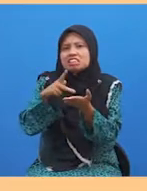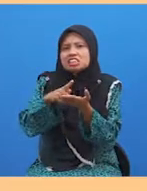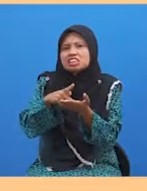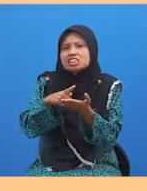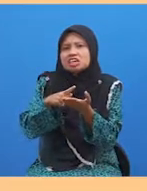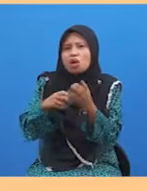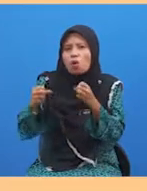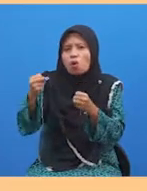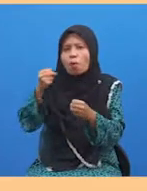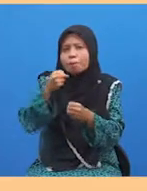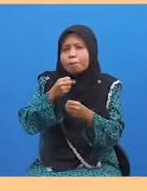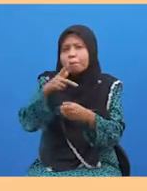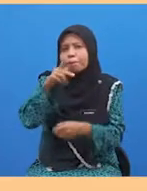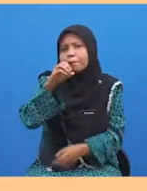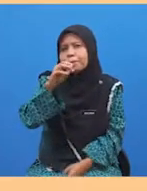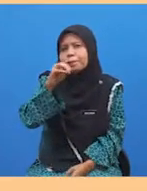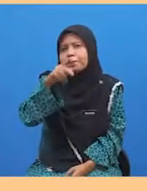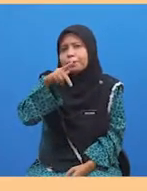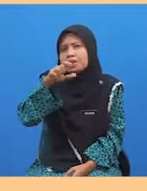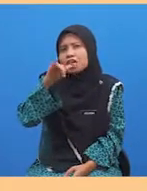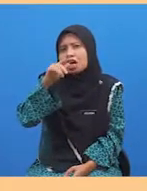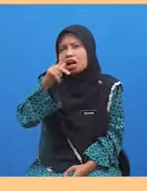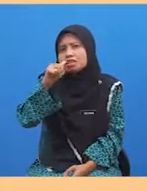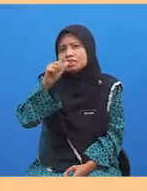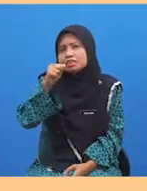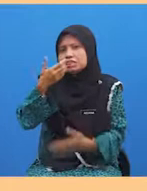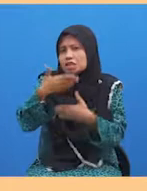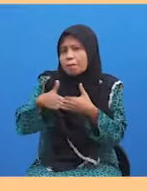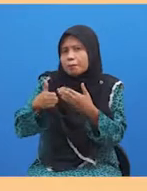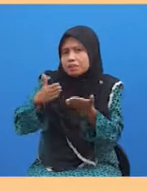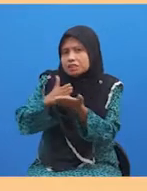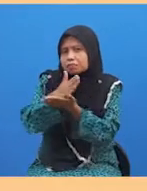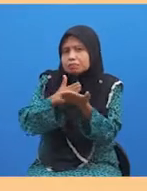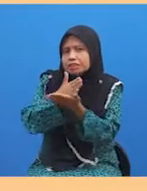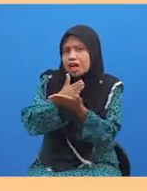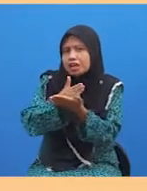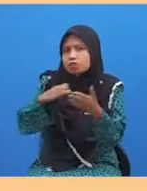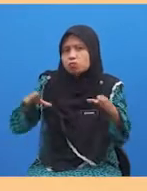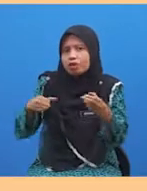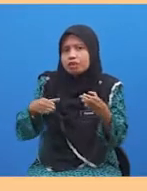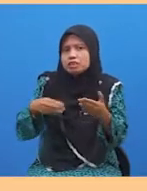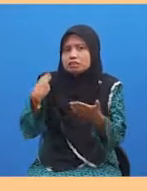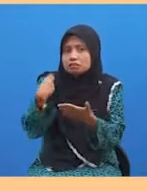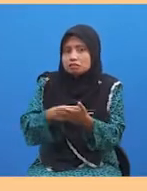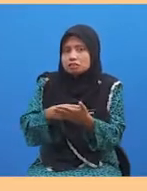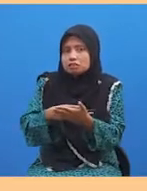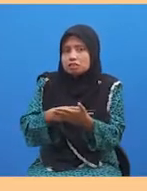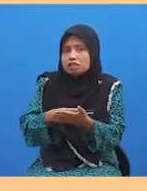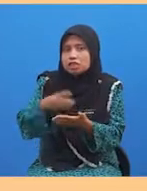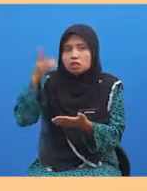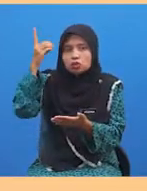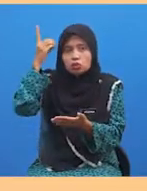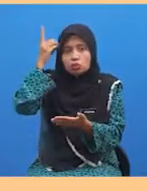kali pembedahan dilakukan terhadapnya. Sehingga,